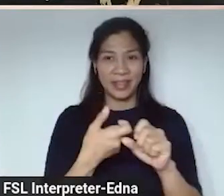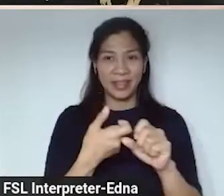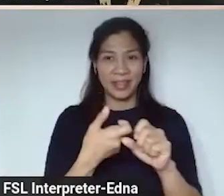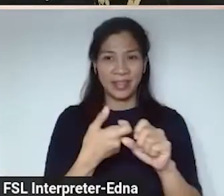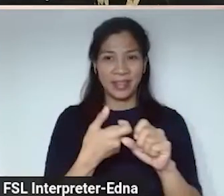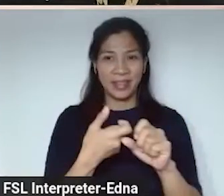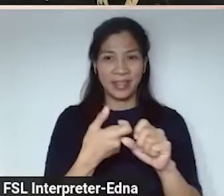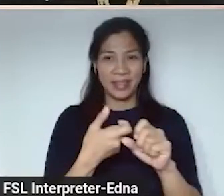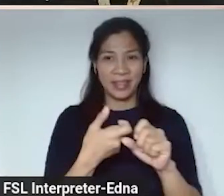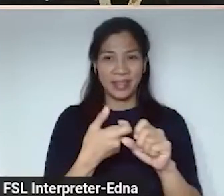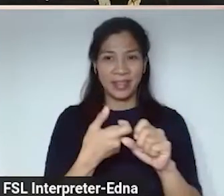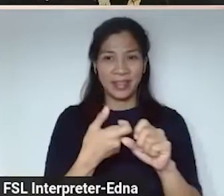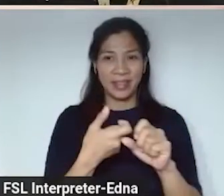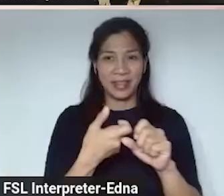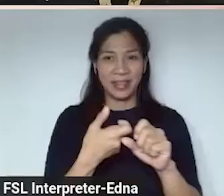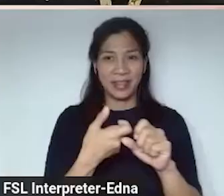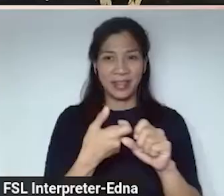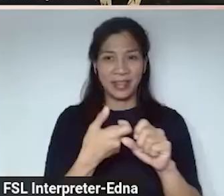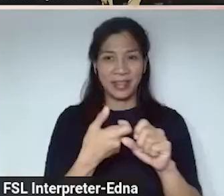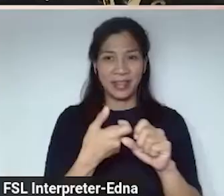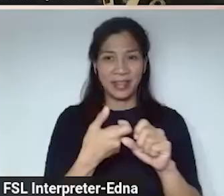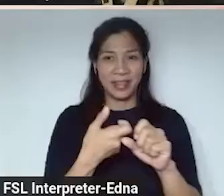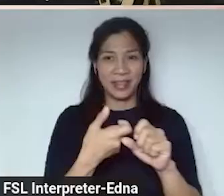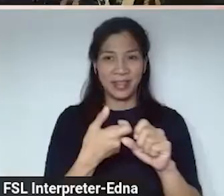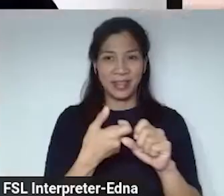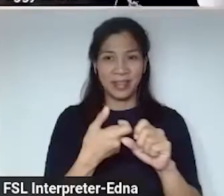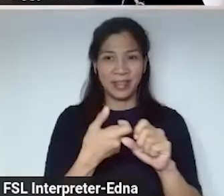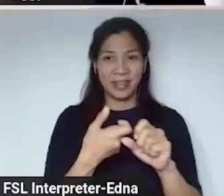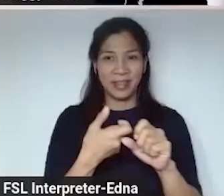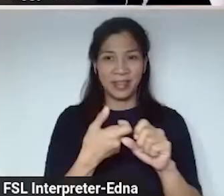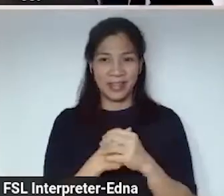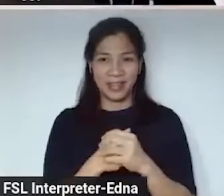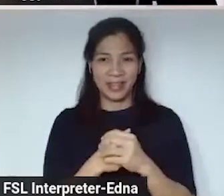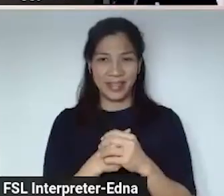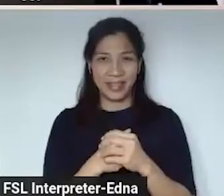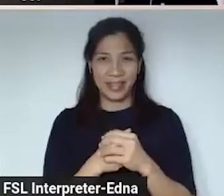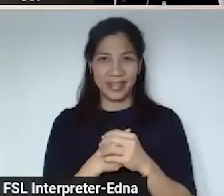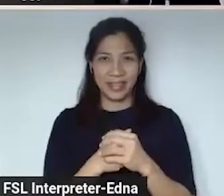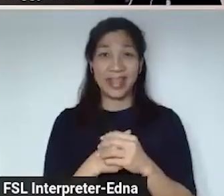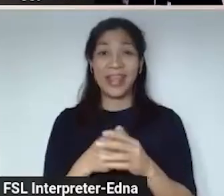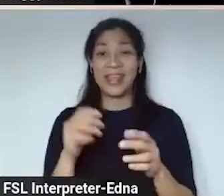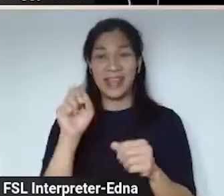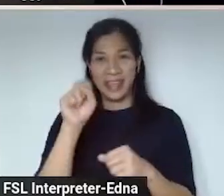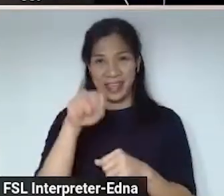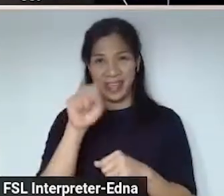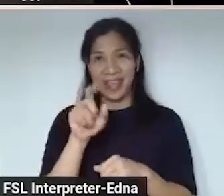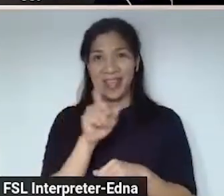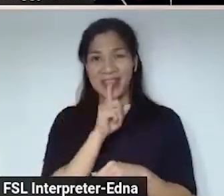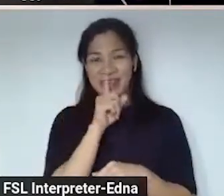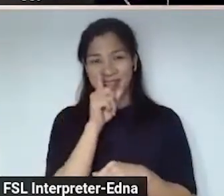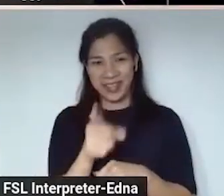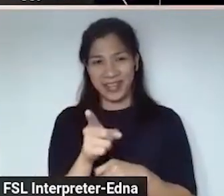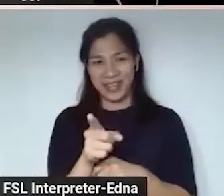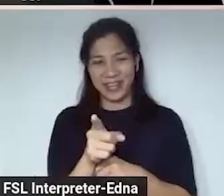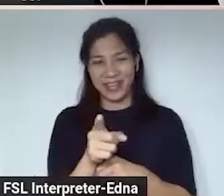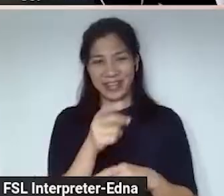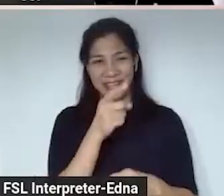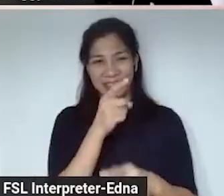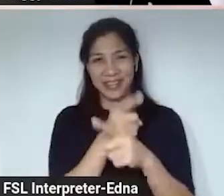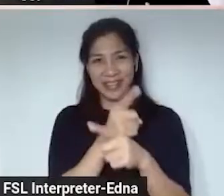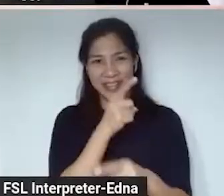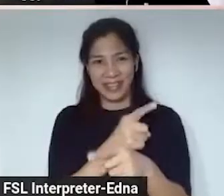Yes, so anong kay... ano? Oo, yun 'di ba? Yung pang-isa, never in my